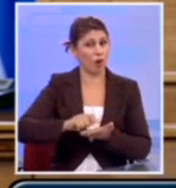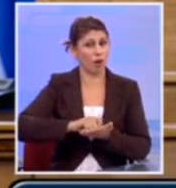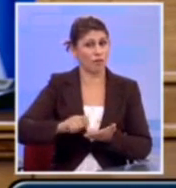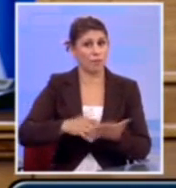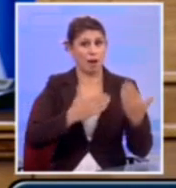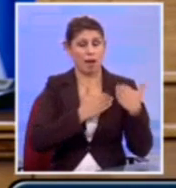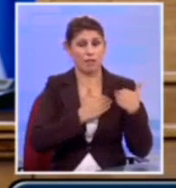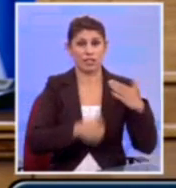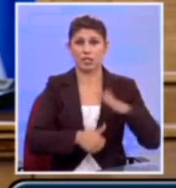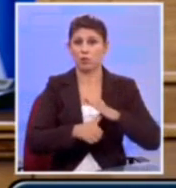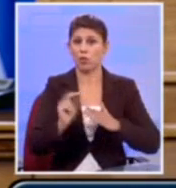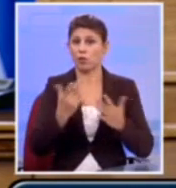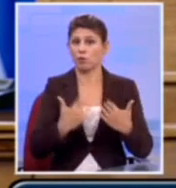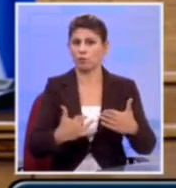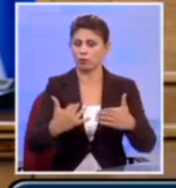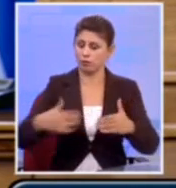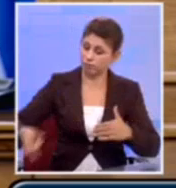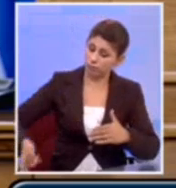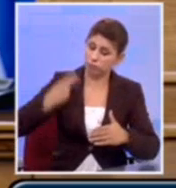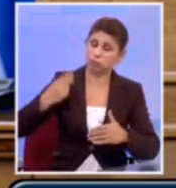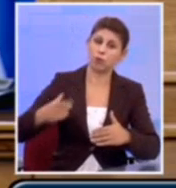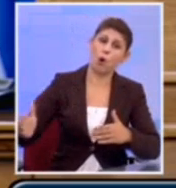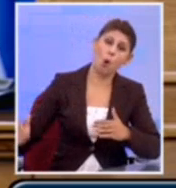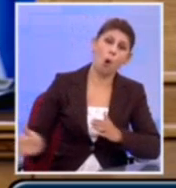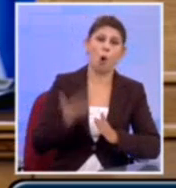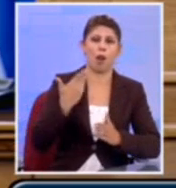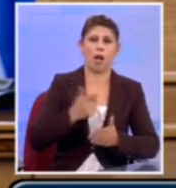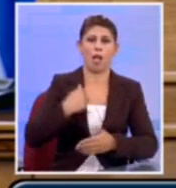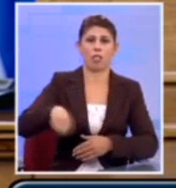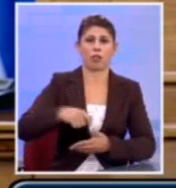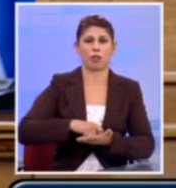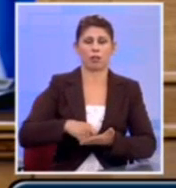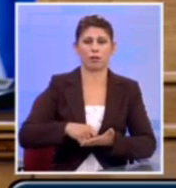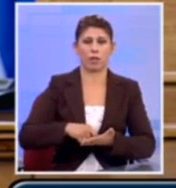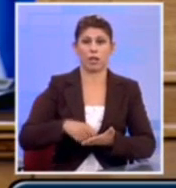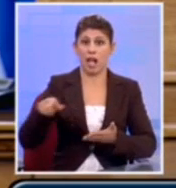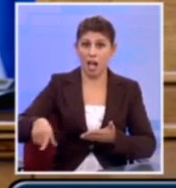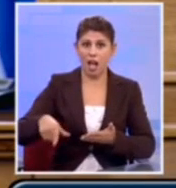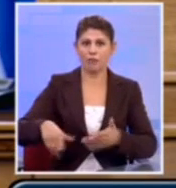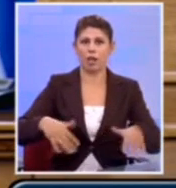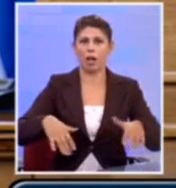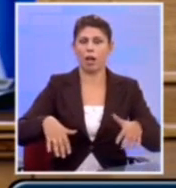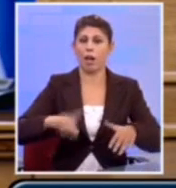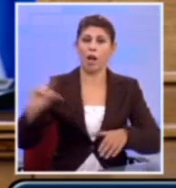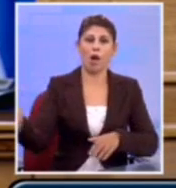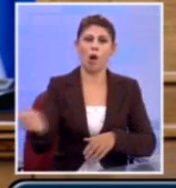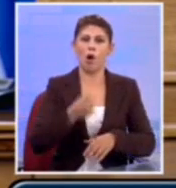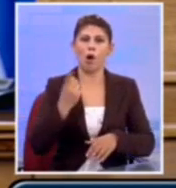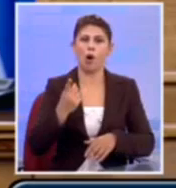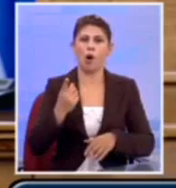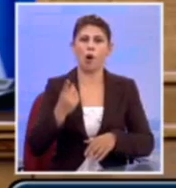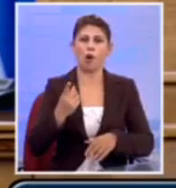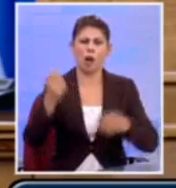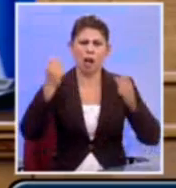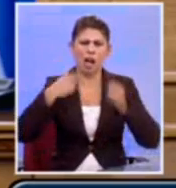της Προέδρου της Βουλής ανασύρονται μία προς μία. Τρομοκρατεί όλους αυτούς που δέχονται να αποδίδονται χρέη στην